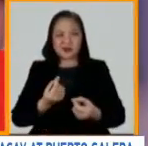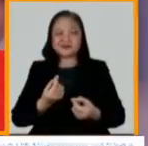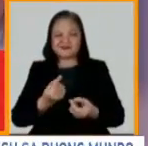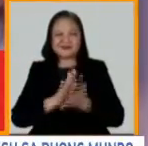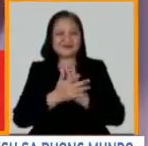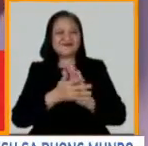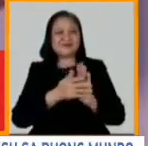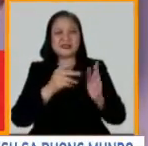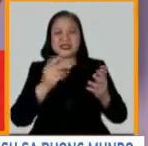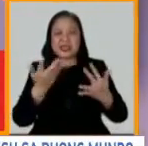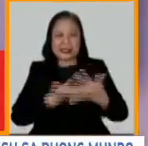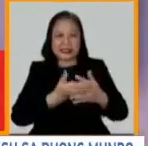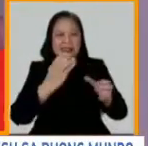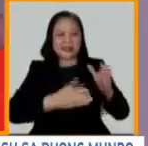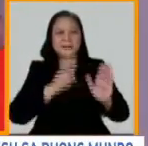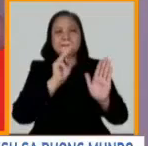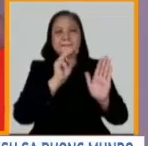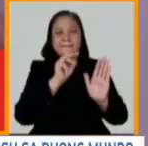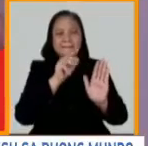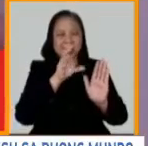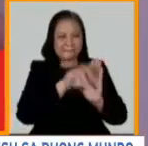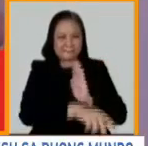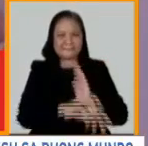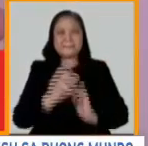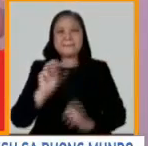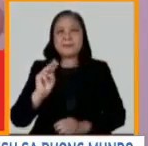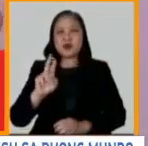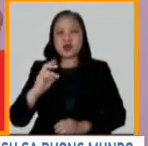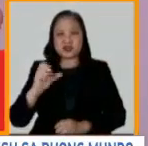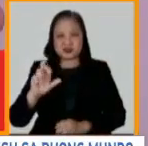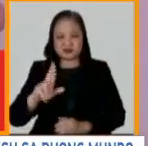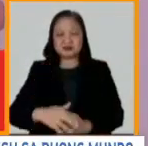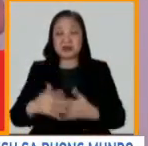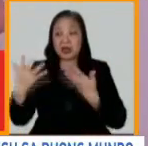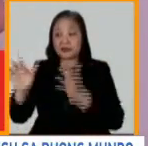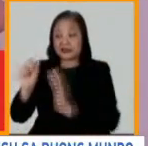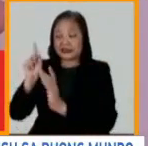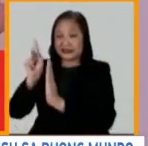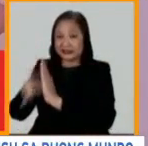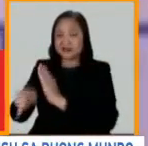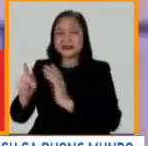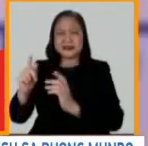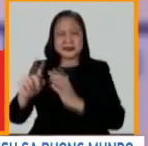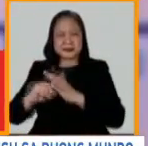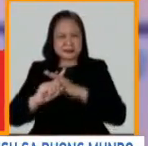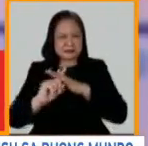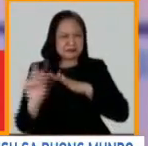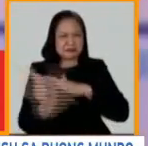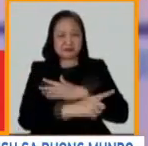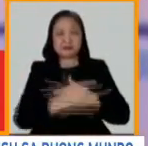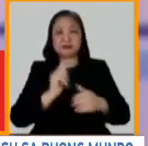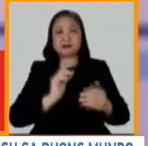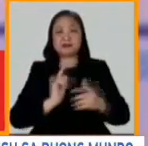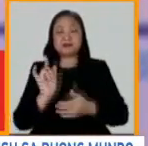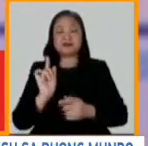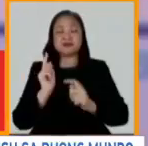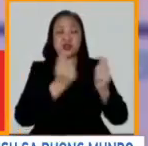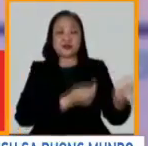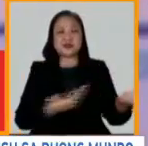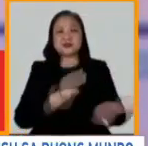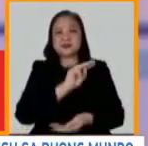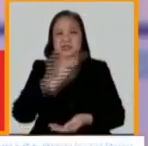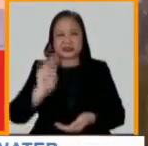krimen, nagtago na raw ang suspect. Pumunta siya rito sa Maynila. At sa loob ng halos 10 taon, dito na namuhay, nagtrabaho